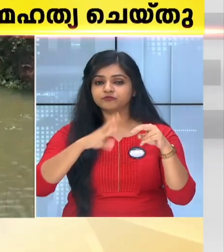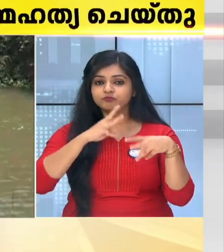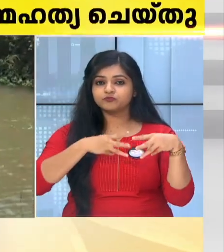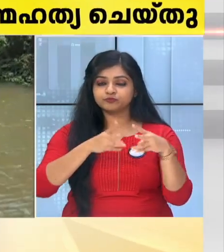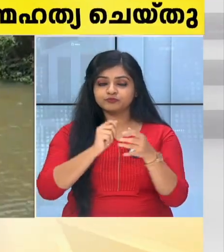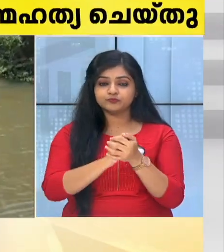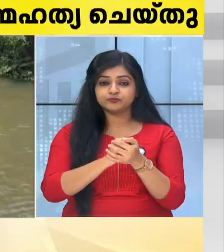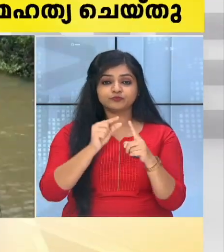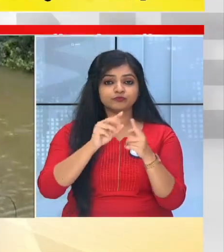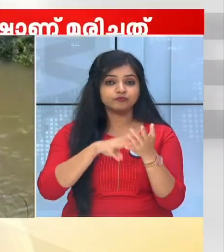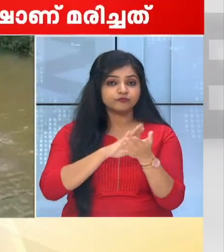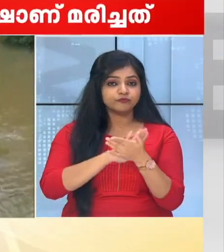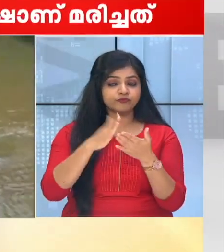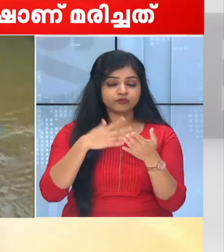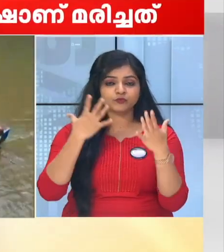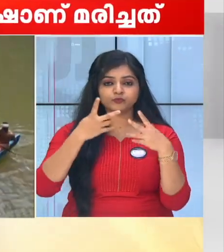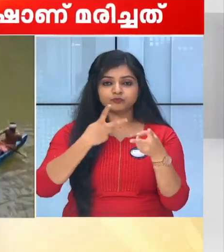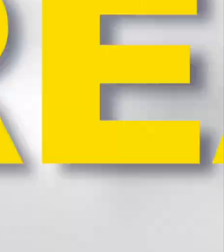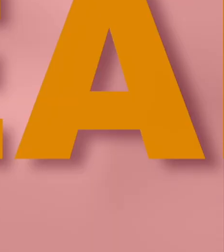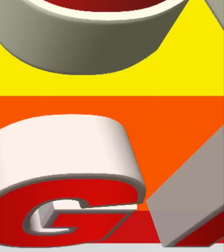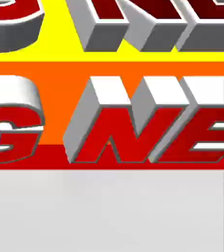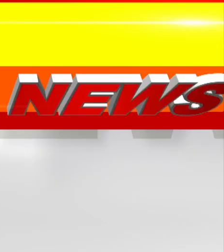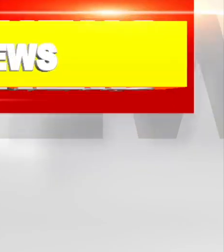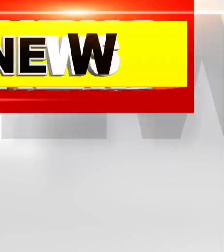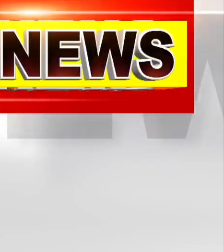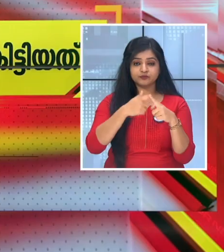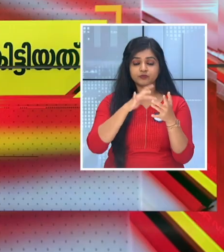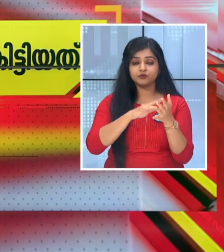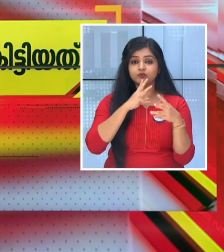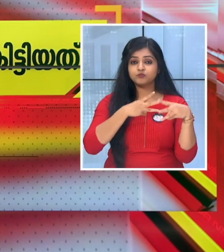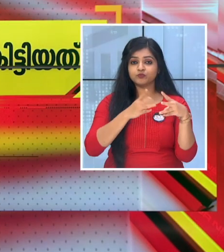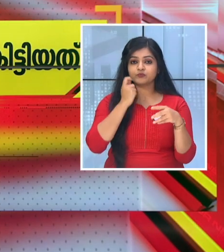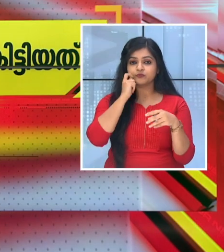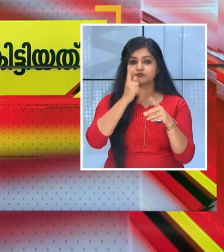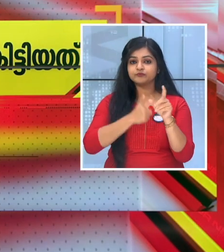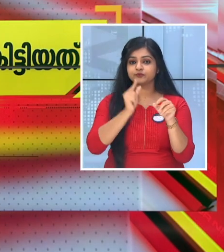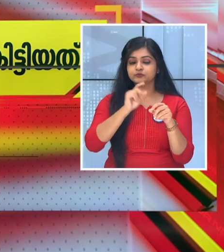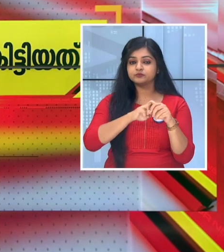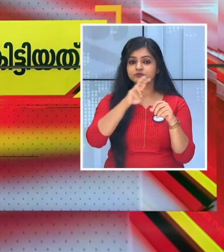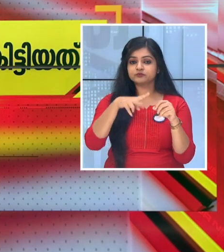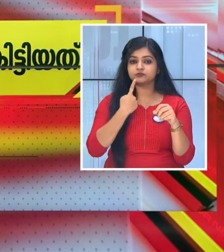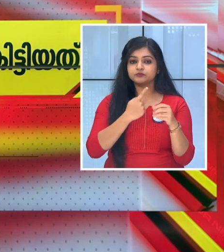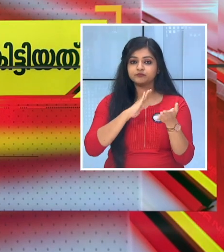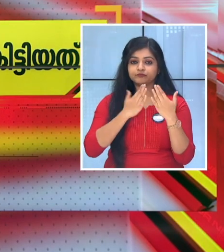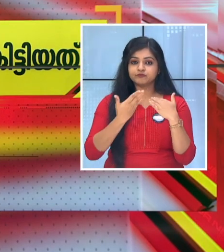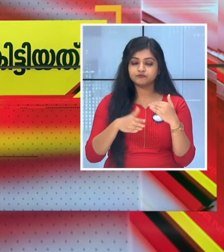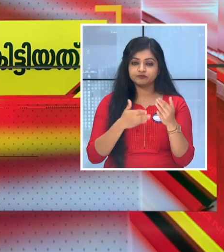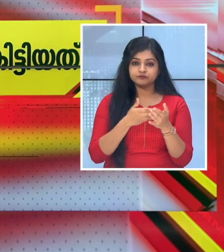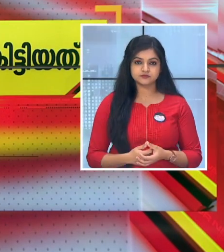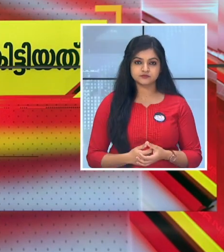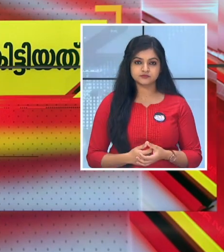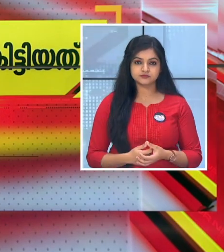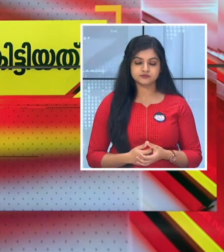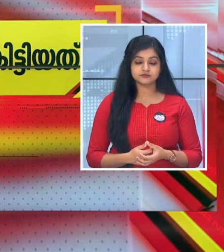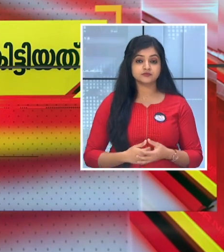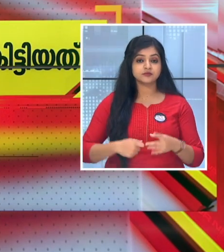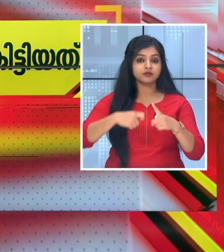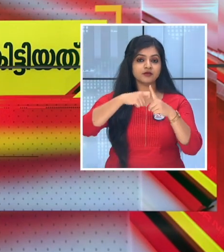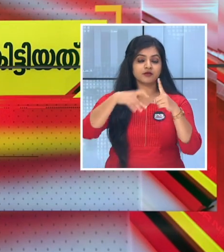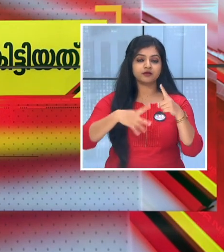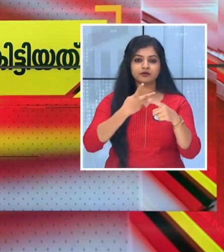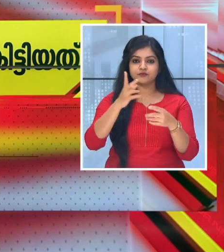പ്രവിത. ശരി. കൊയിലാണ്ടി കണയങ്കോടാണ് പുഴയിൽ ചാടി യുവാവ് ആത്മഹത്യ ചെയ്തത്. വിവരങ്ങളാണ് രാഹുൽ സുരേഷ് നൽകിയത്.